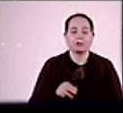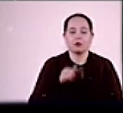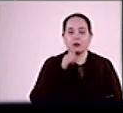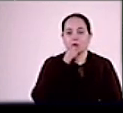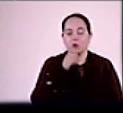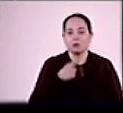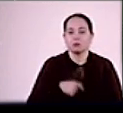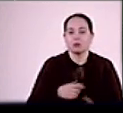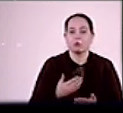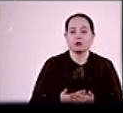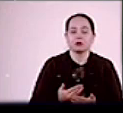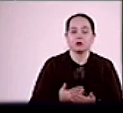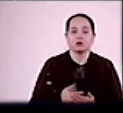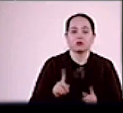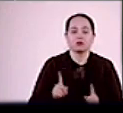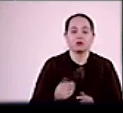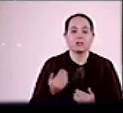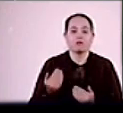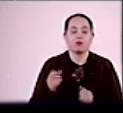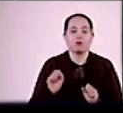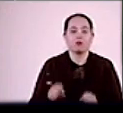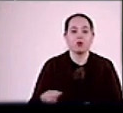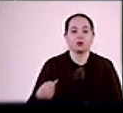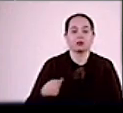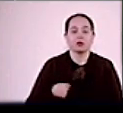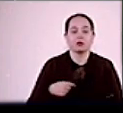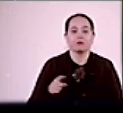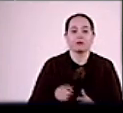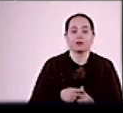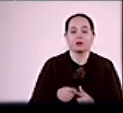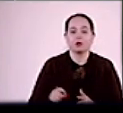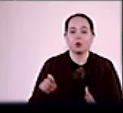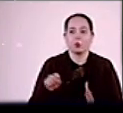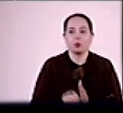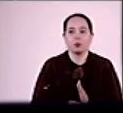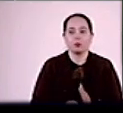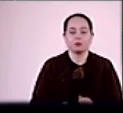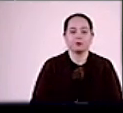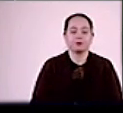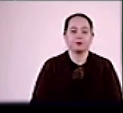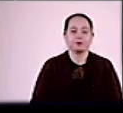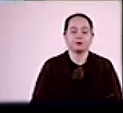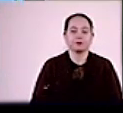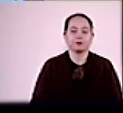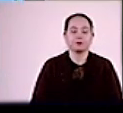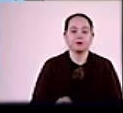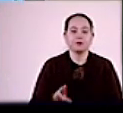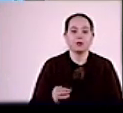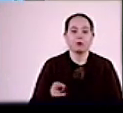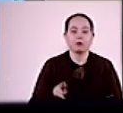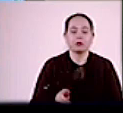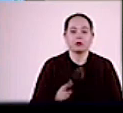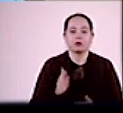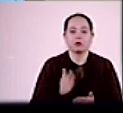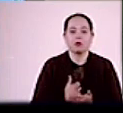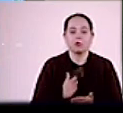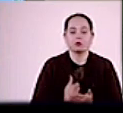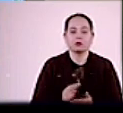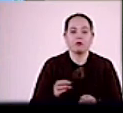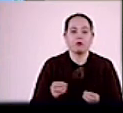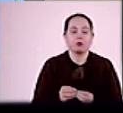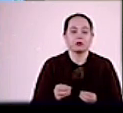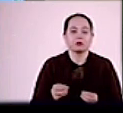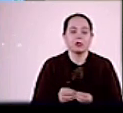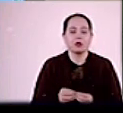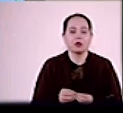мог представить, что его могут ранить или убить. Петя находился в